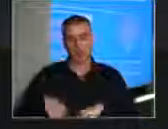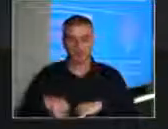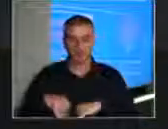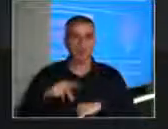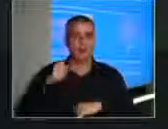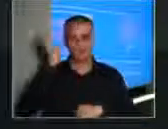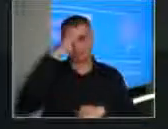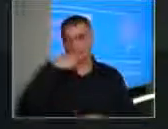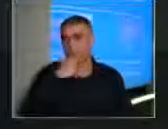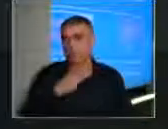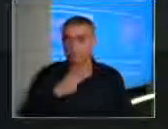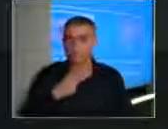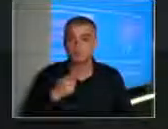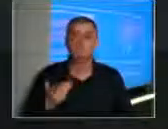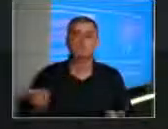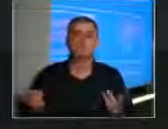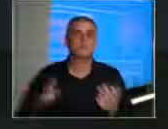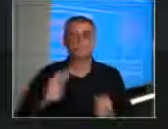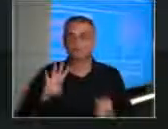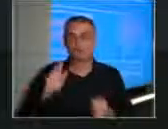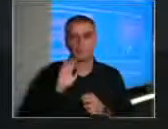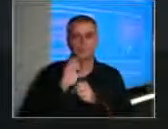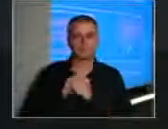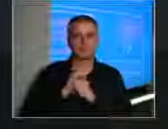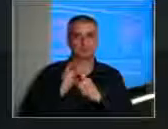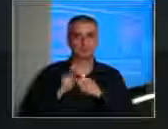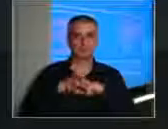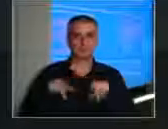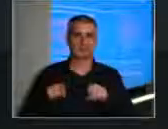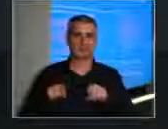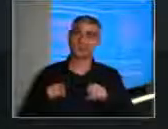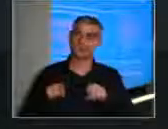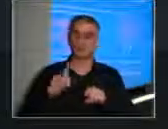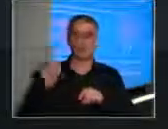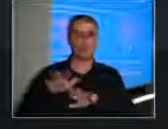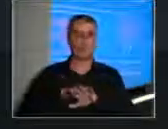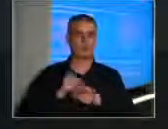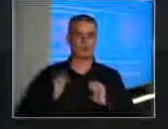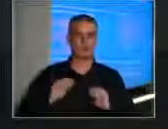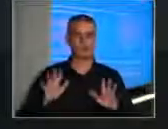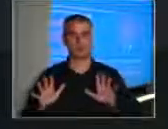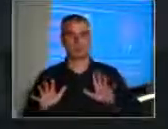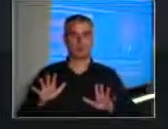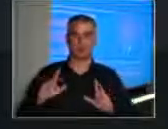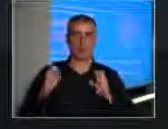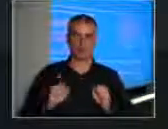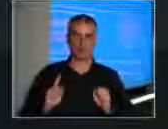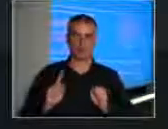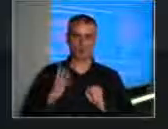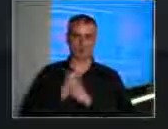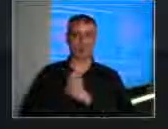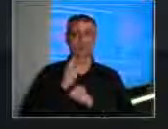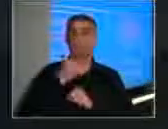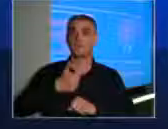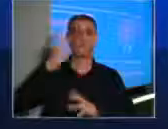הלאה, והם הבינו את הדברים האלה. כלומר, נתניהו מזהה בדיוק את הסיטואציה, יכול להיות שהוא מרגיש באמת שהכיסא מתנדנד. צריך לומר, כשאתה נמצא